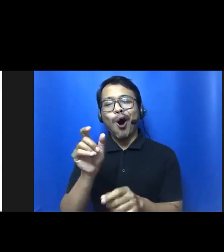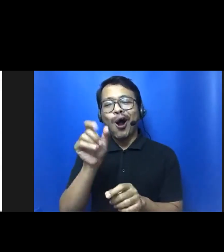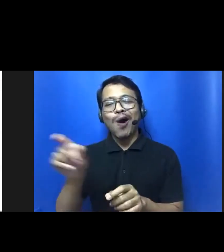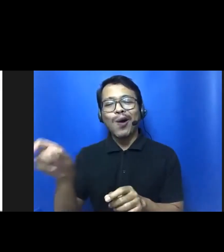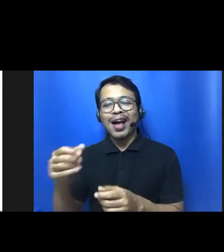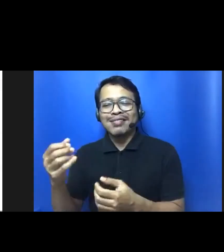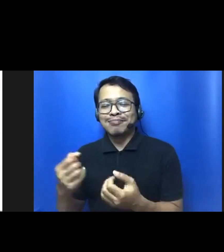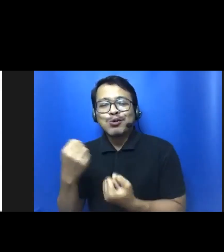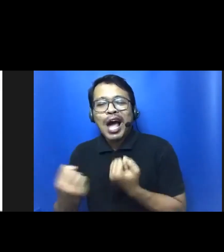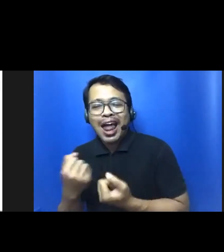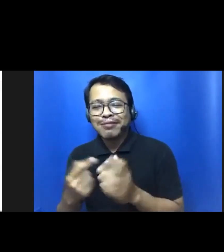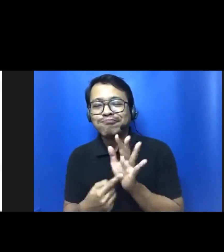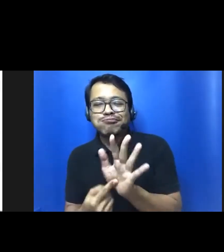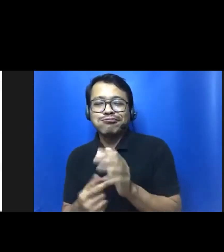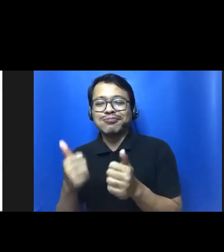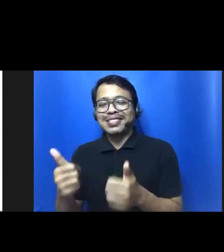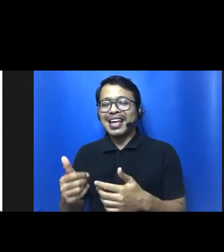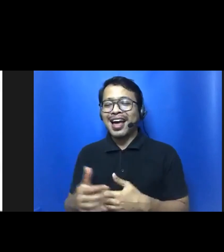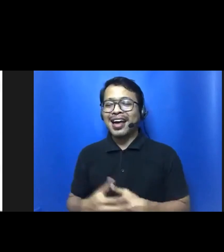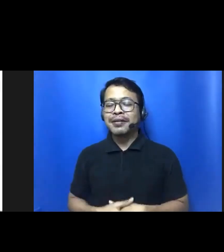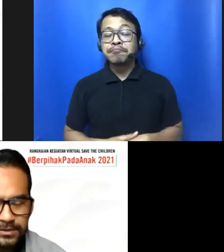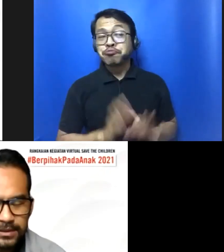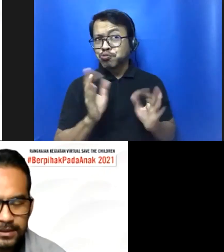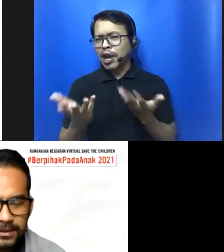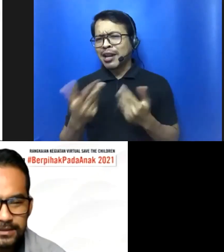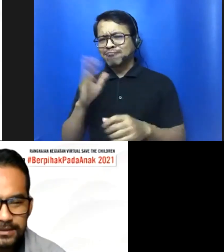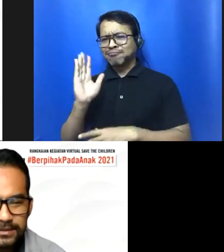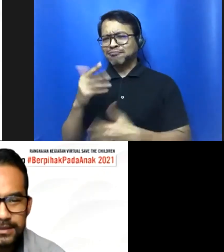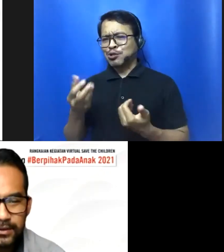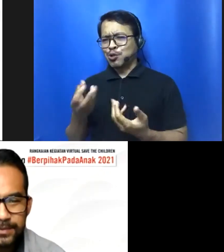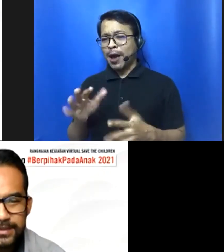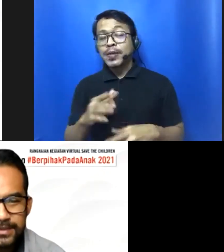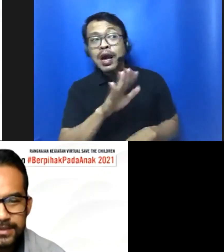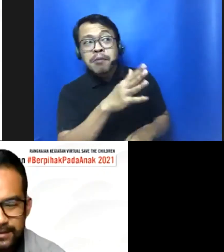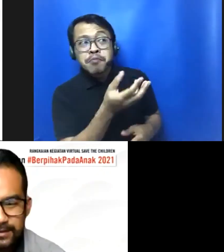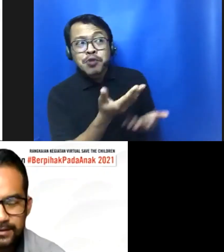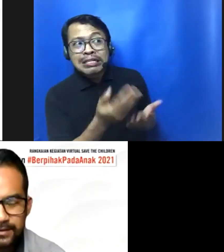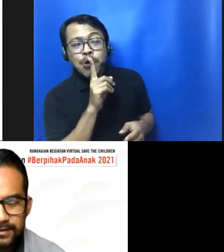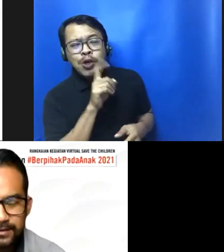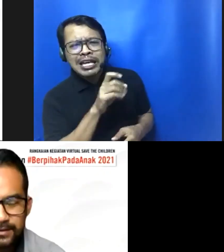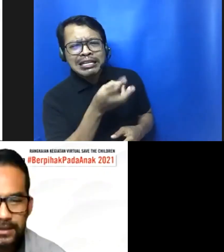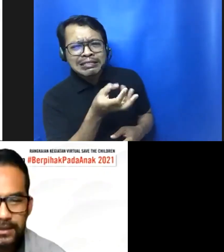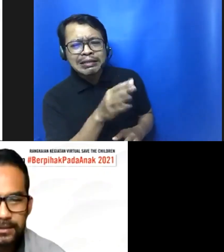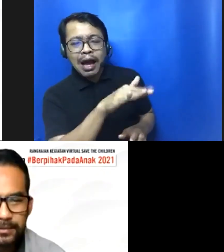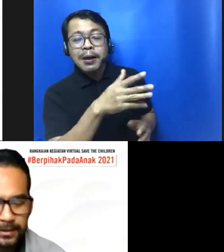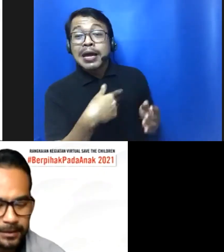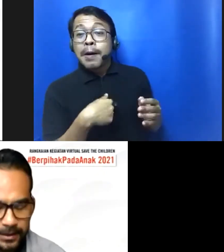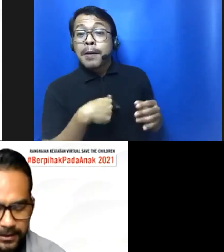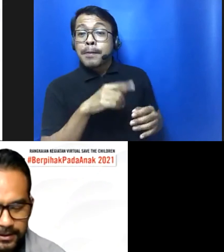bisa sampaikan. Baik, terima kasih Bu Agustina. Sedikit saja, kalau sampai sekarang